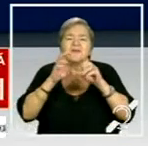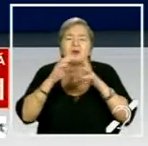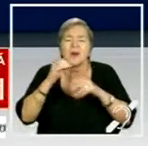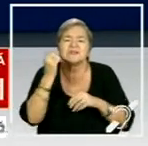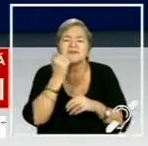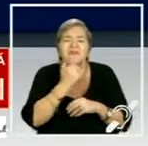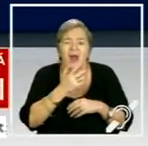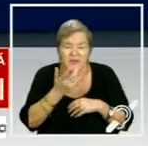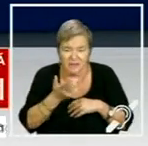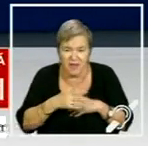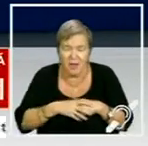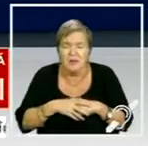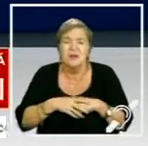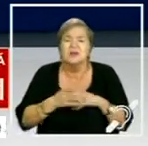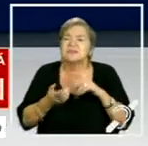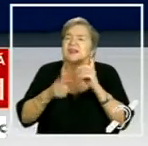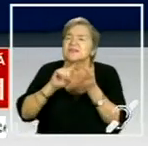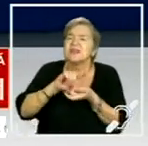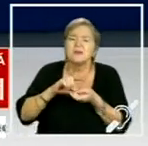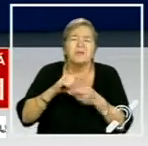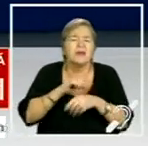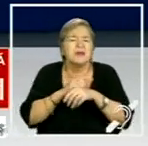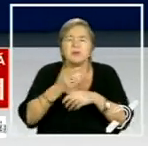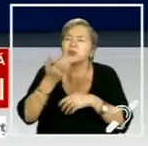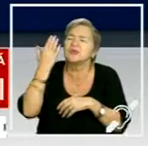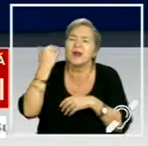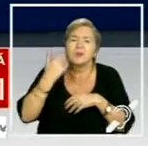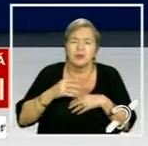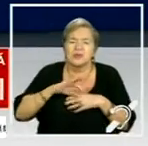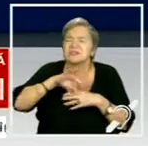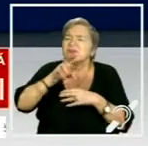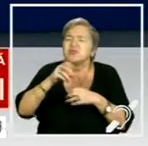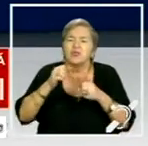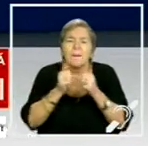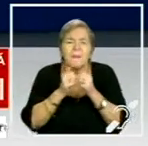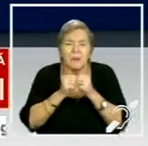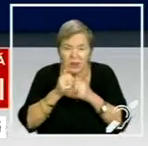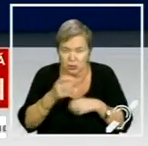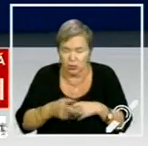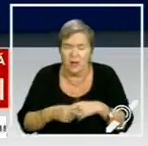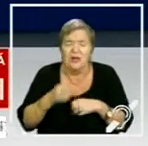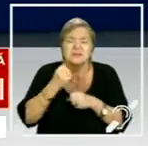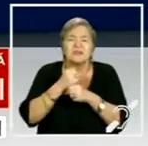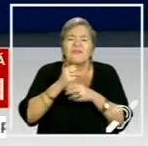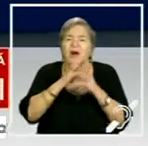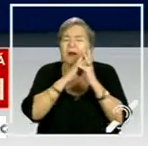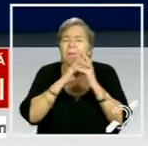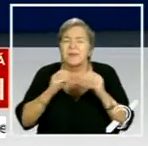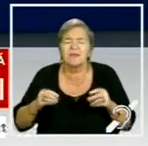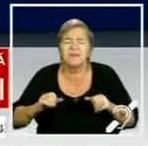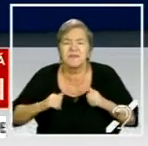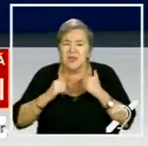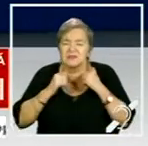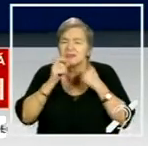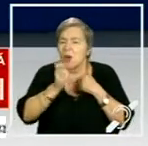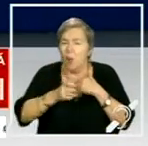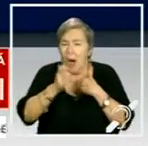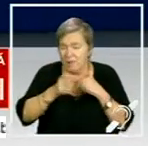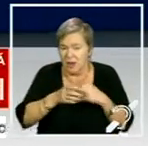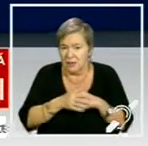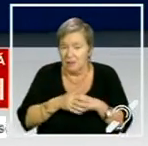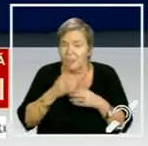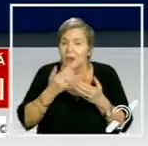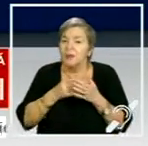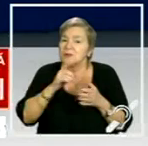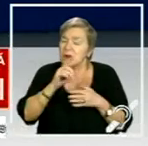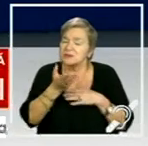să denatureze trecutul, să fure teritorii, să distrugă destine. De aceea vă